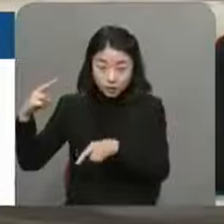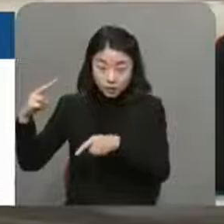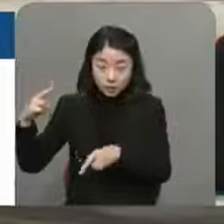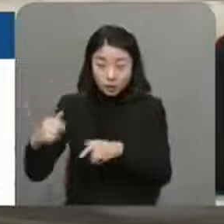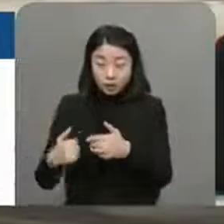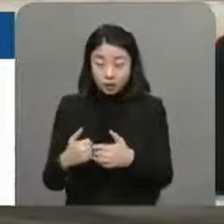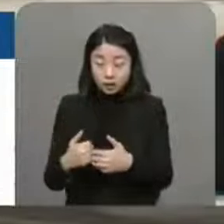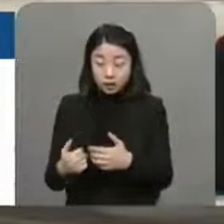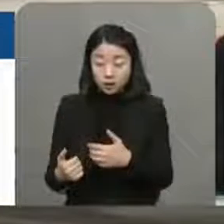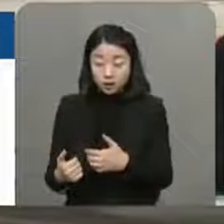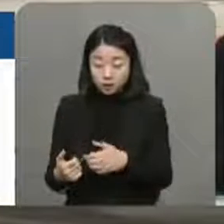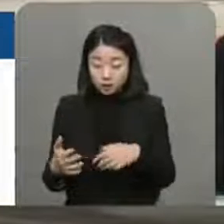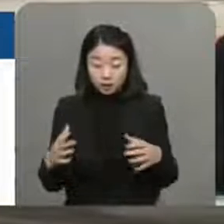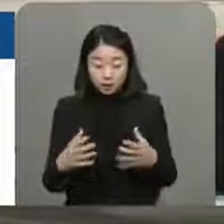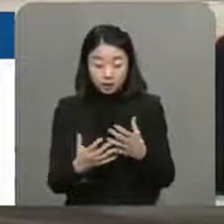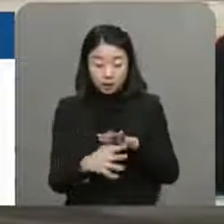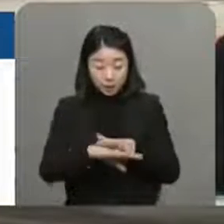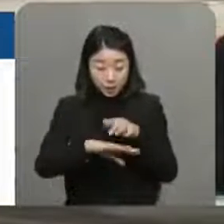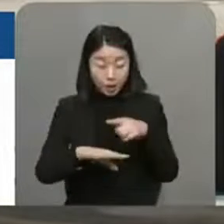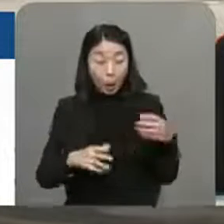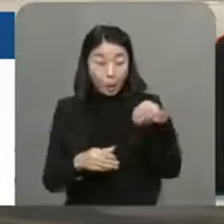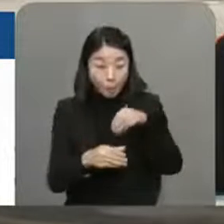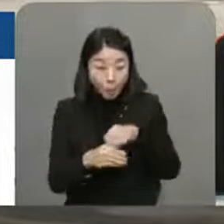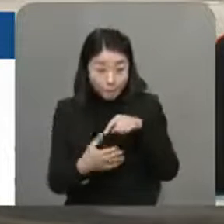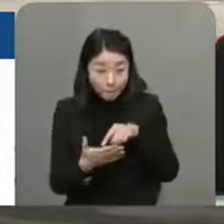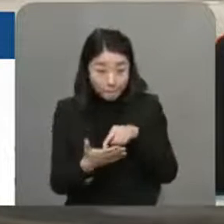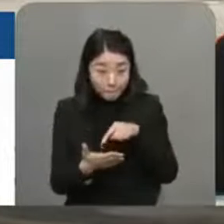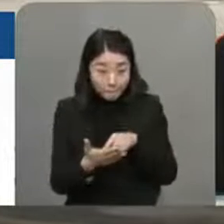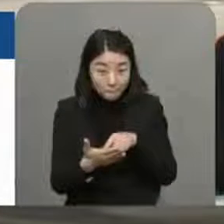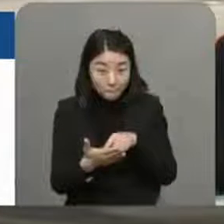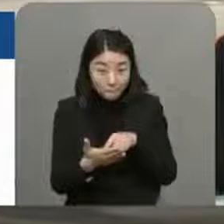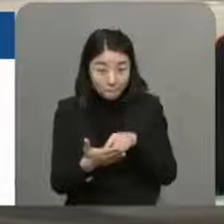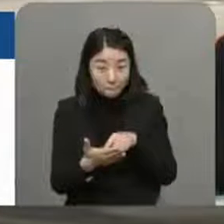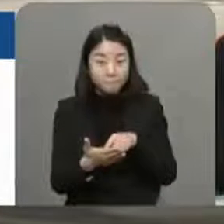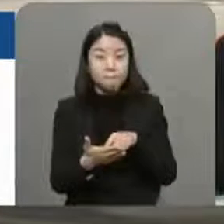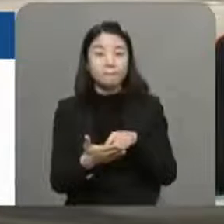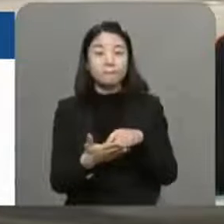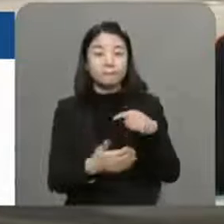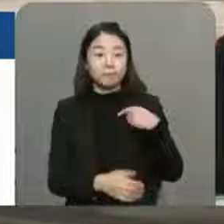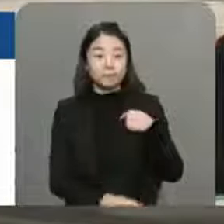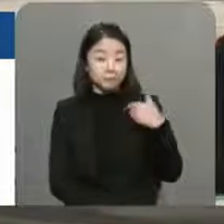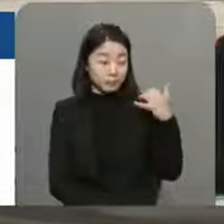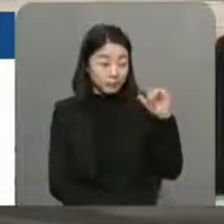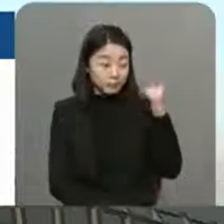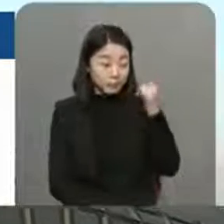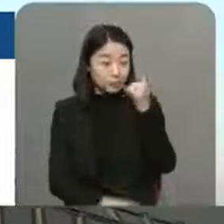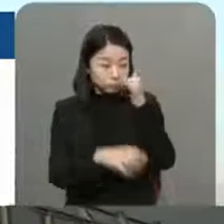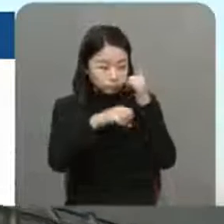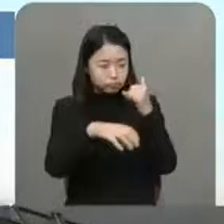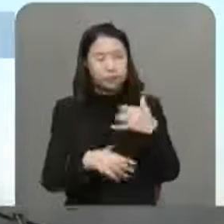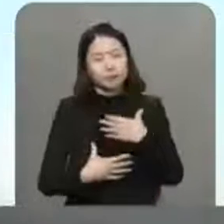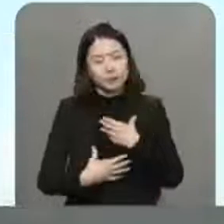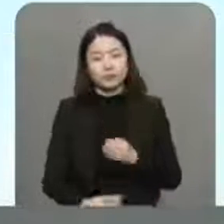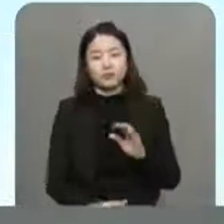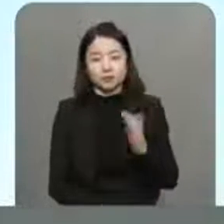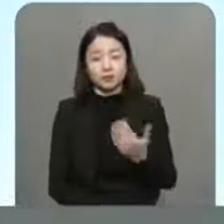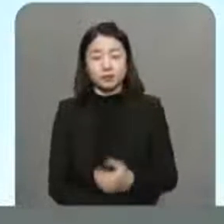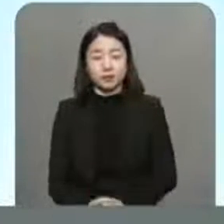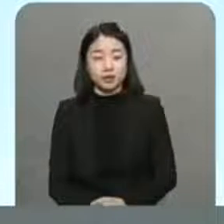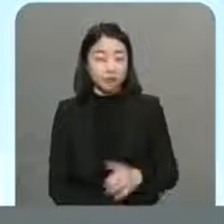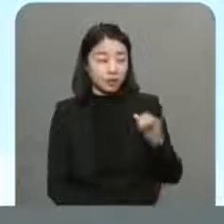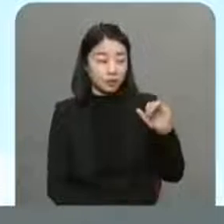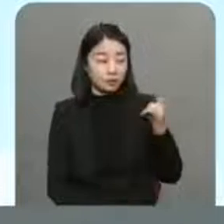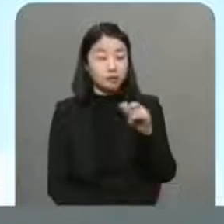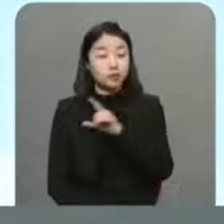저희 자체적으로 사진방 0 내비게이션 시스템에 꼭 옵션 향이 지원하며 는 저희 샴푸를 끄는데 산불진화 에 가장